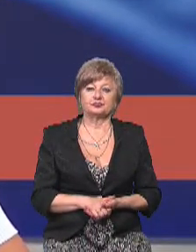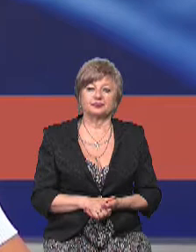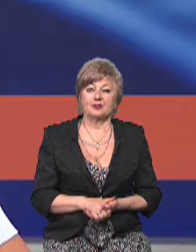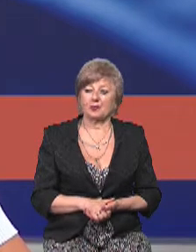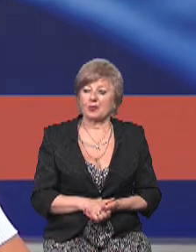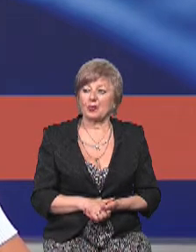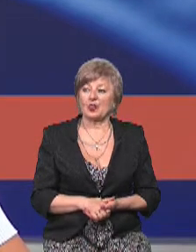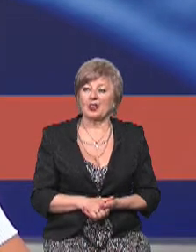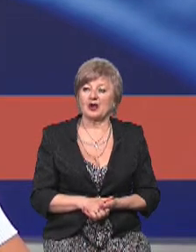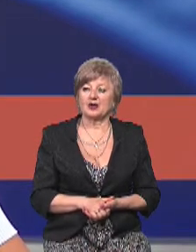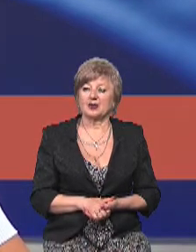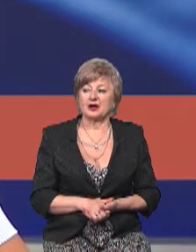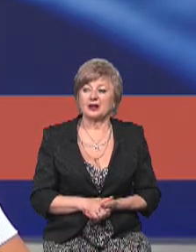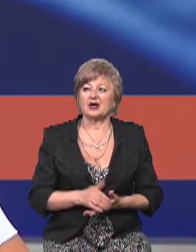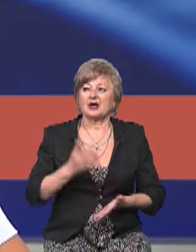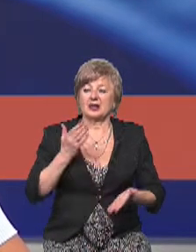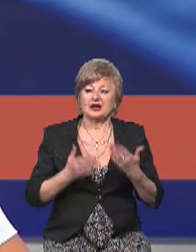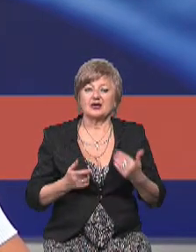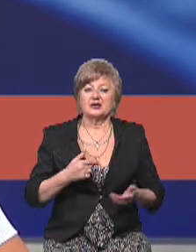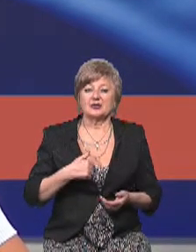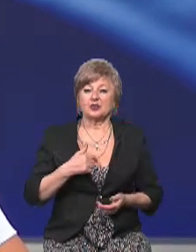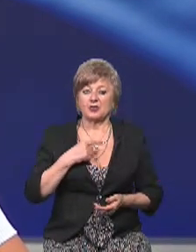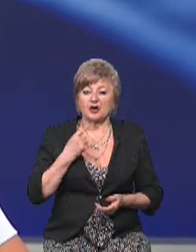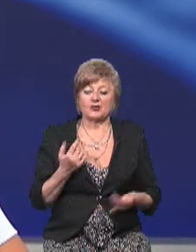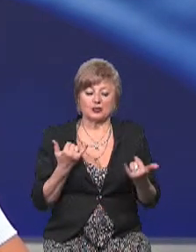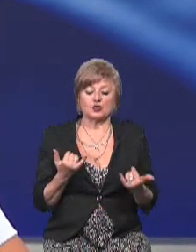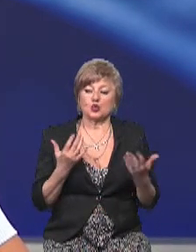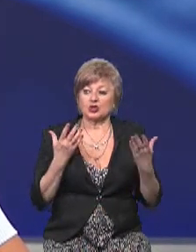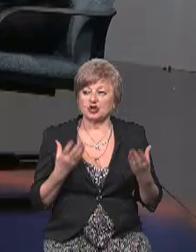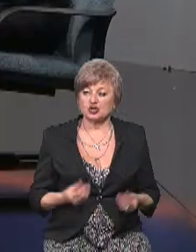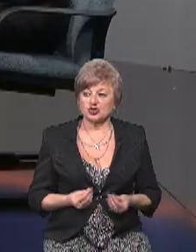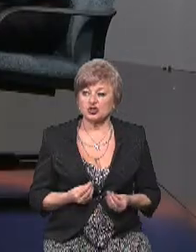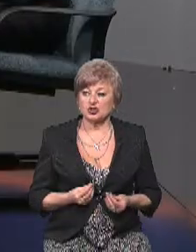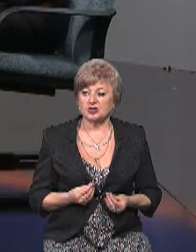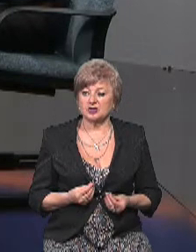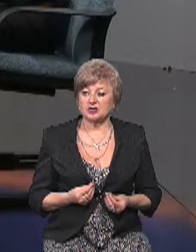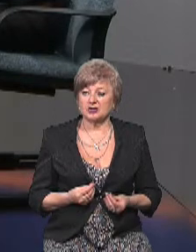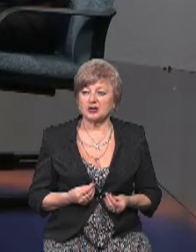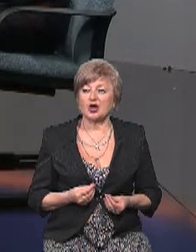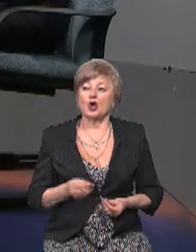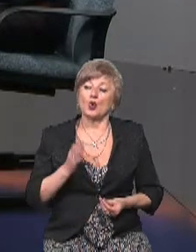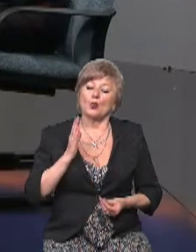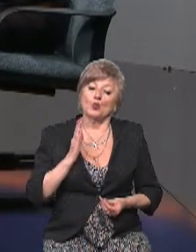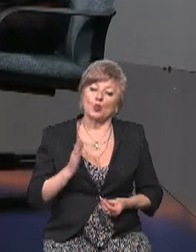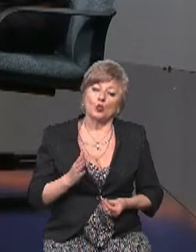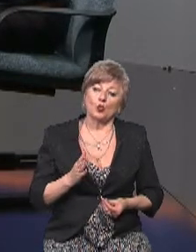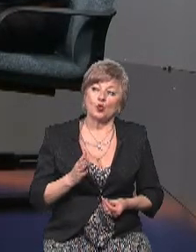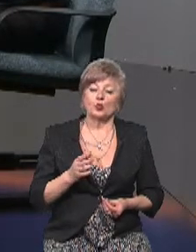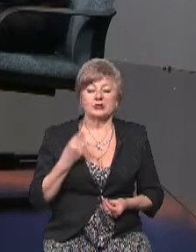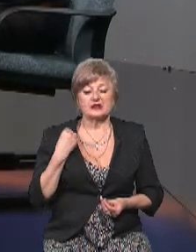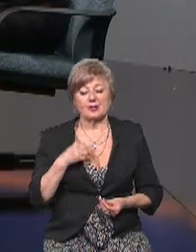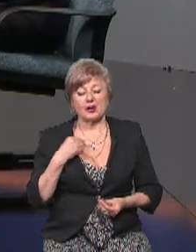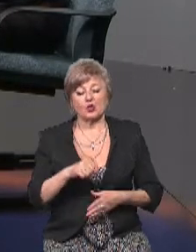Пане Борис, якщо ми кажемо про саме сьогоднішній день, чи буде Запорізька